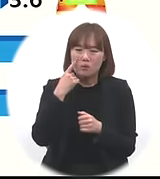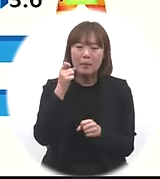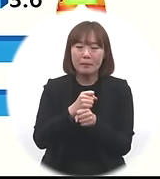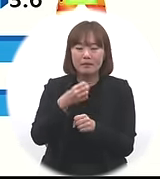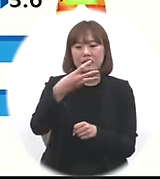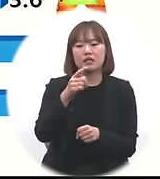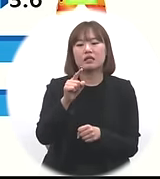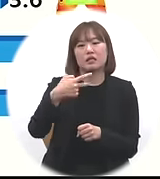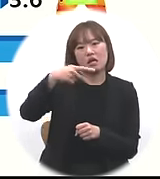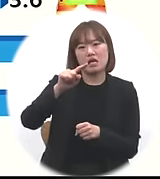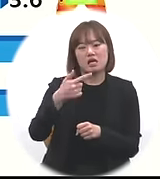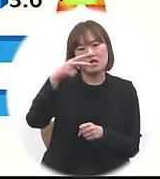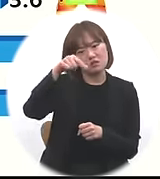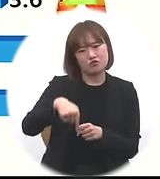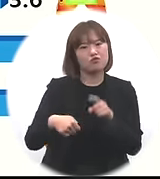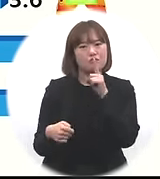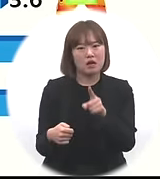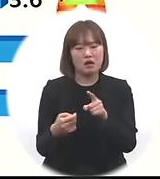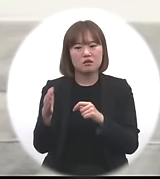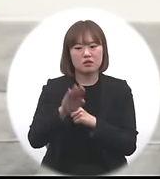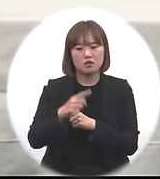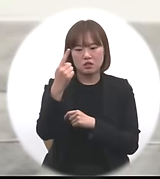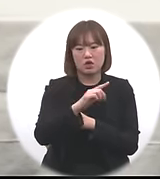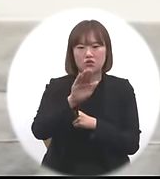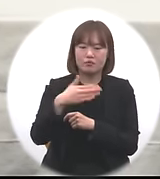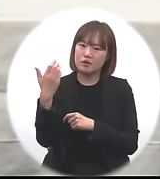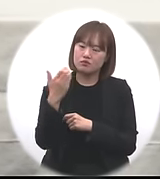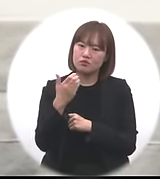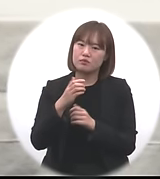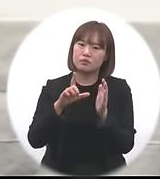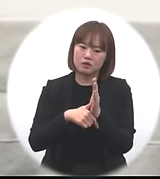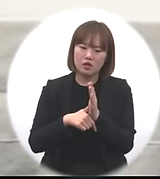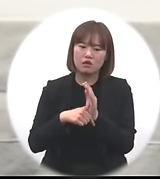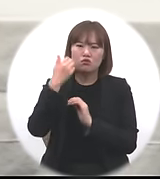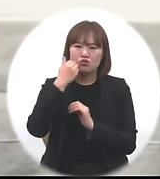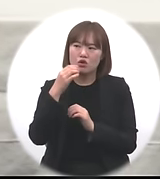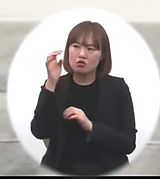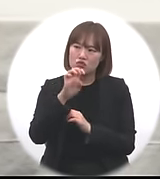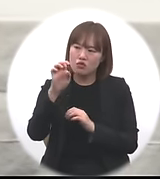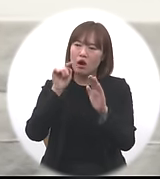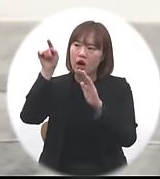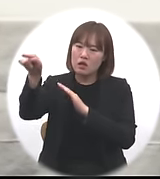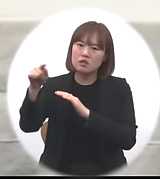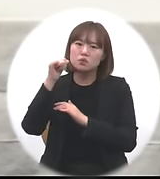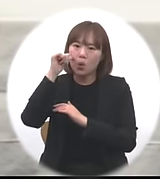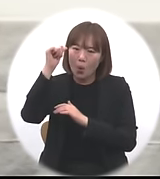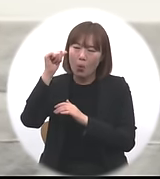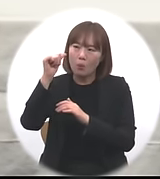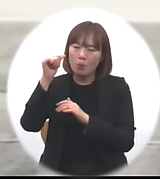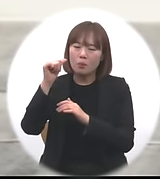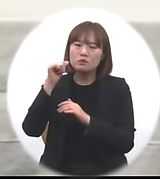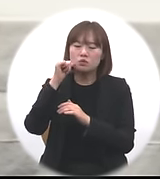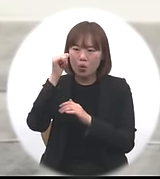나오는 물이라도 먹어보자 했던 게 탄산수였어요. 근데 그게 1990년대 중반쯤에 누군가가 유럽 갔다